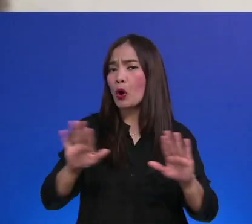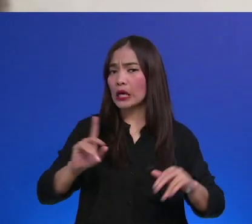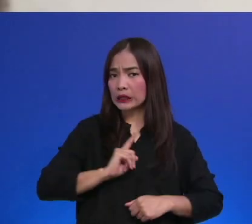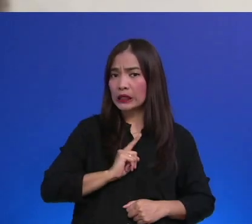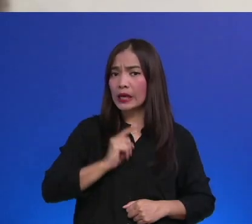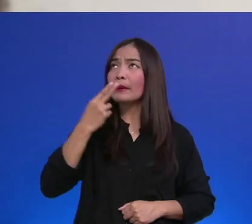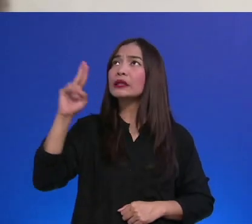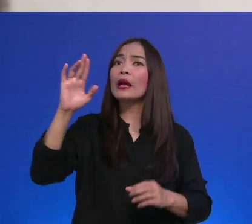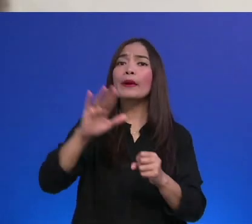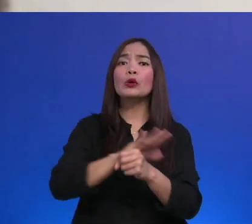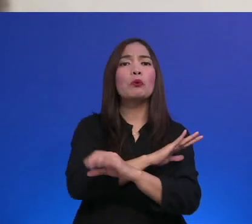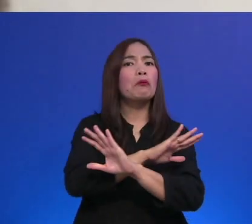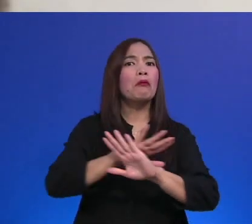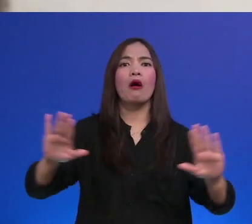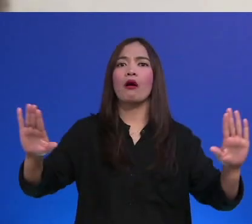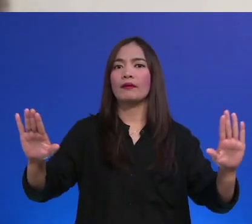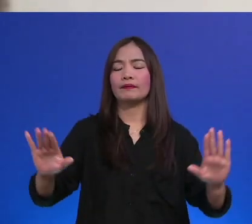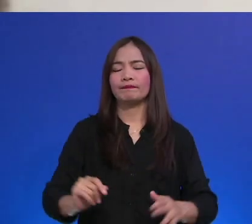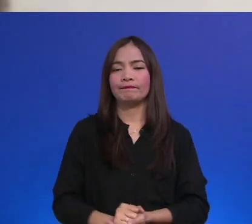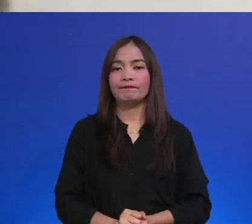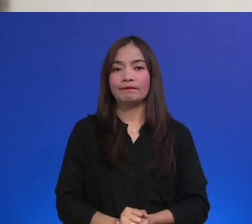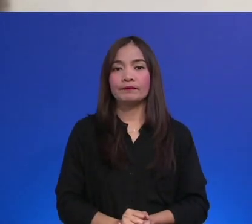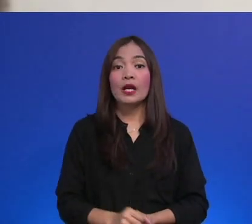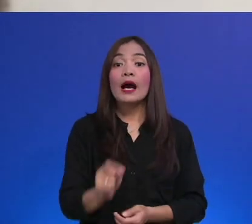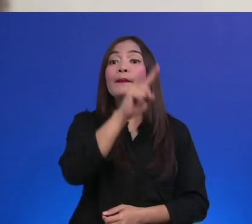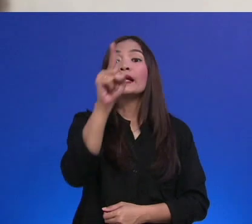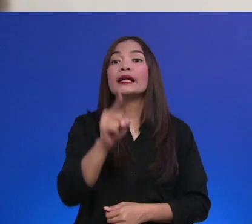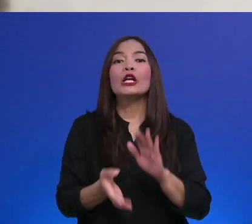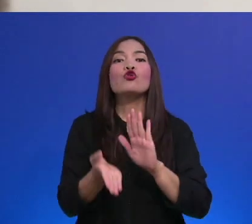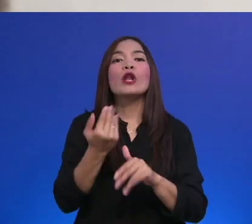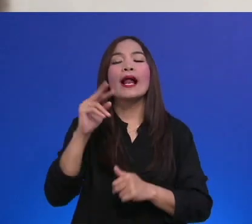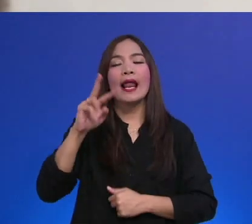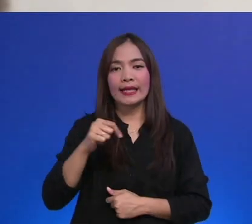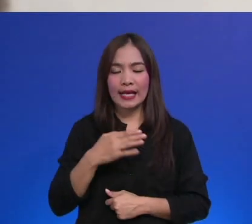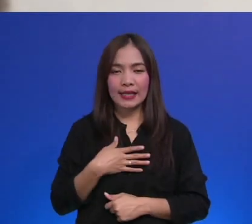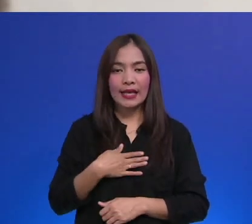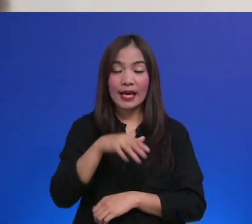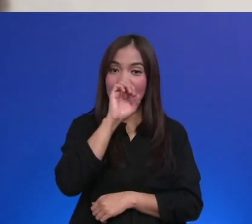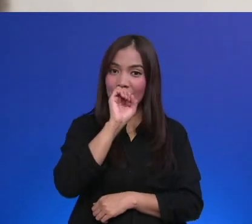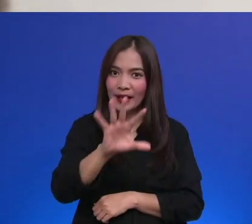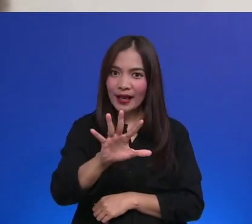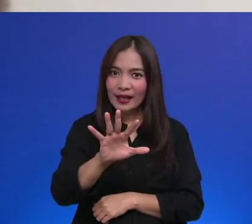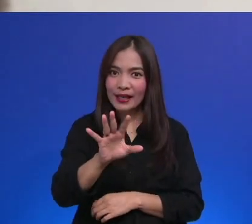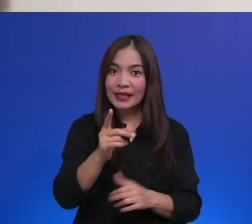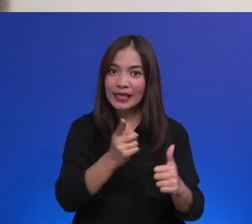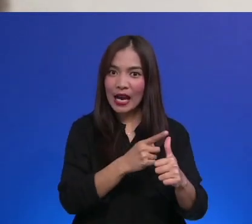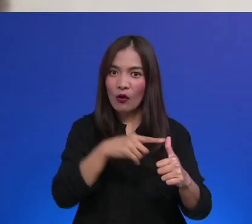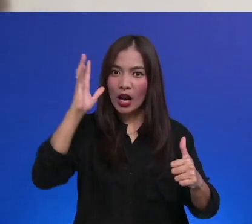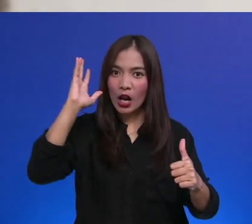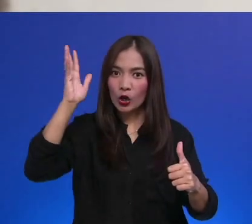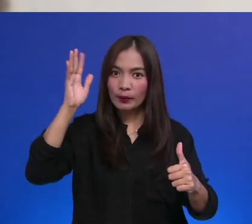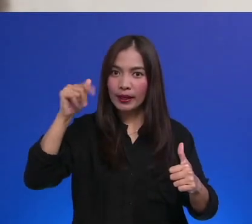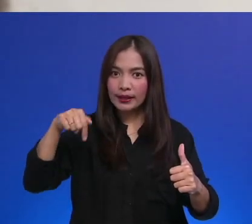percaya nah pertanyaan kembali yang tadi saya Kemukakan di awal khotbah